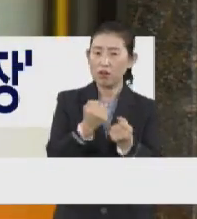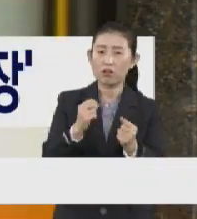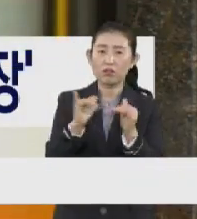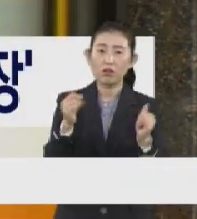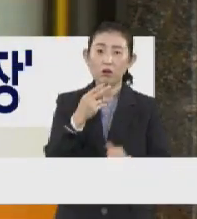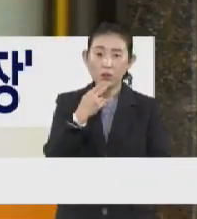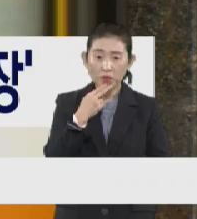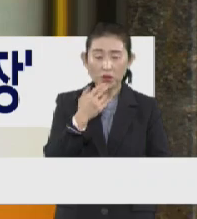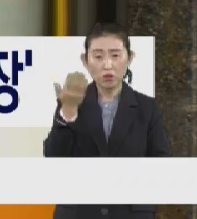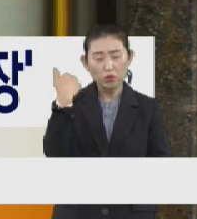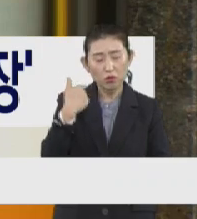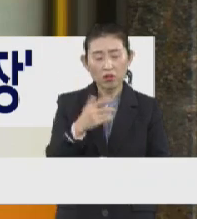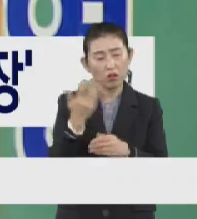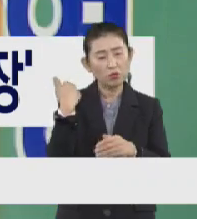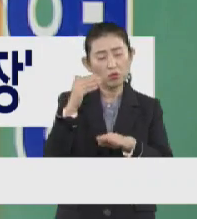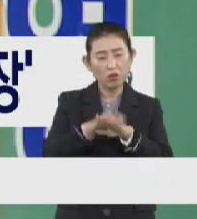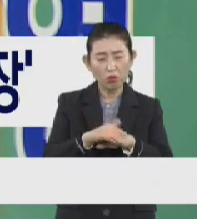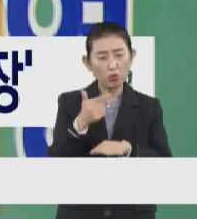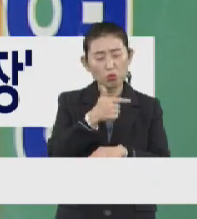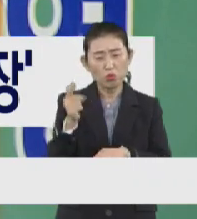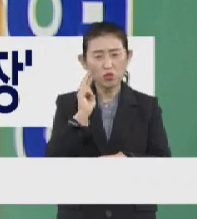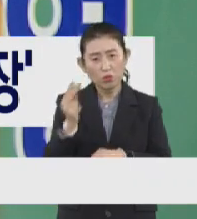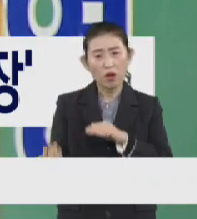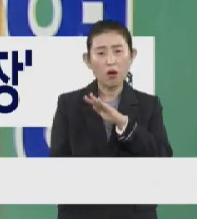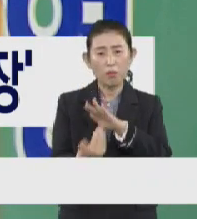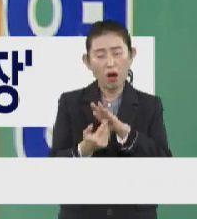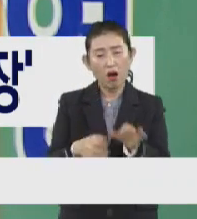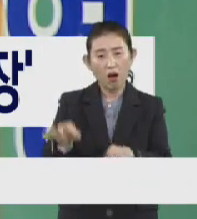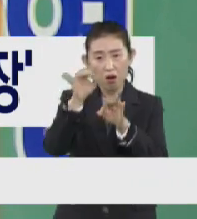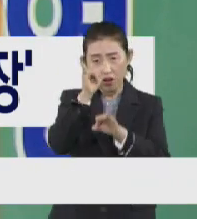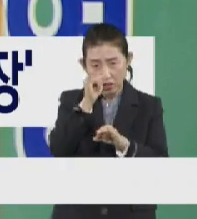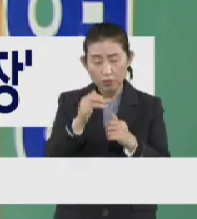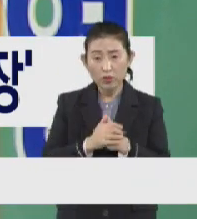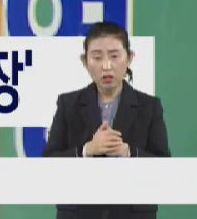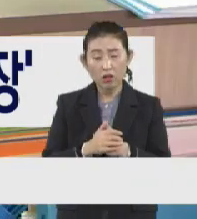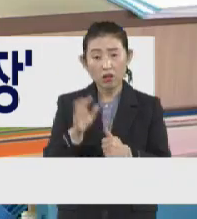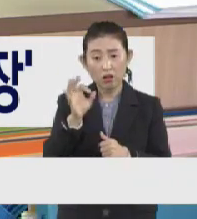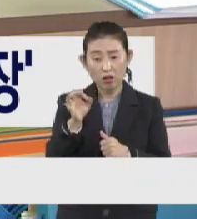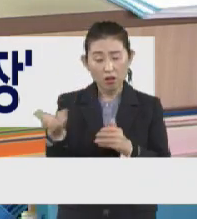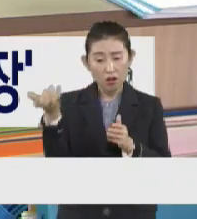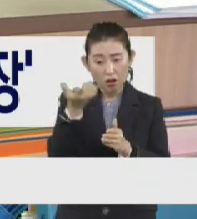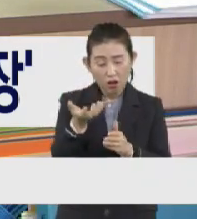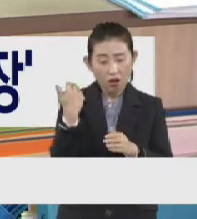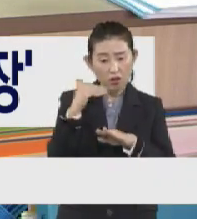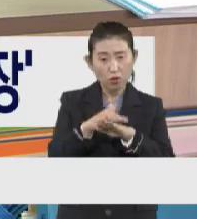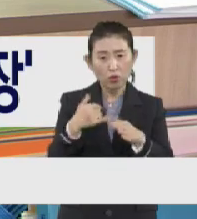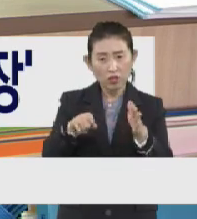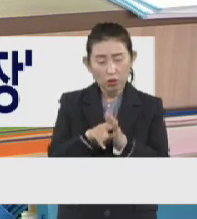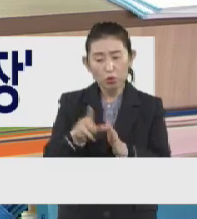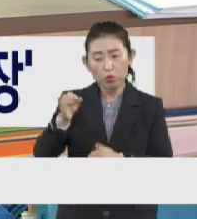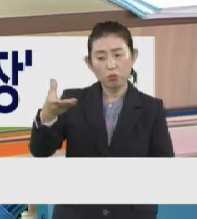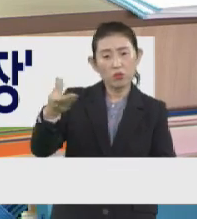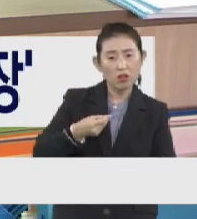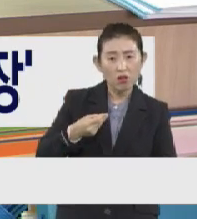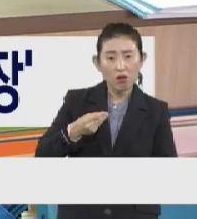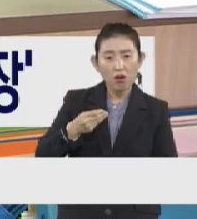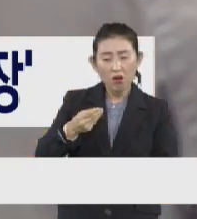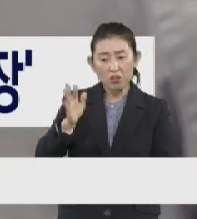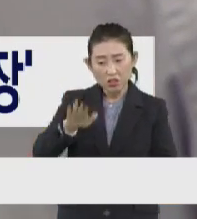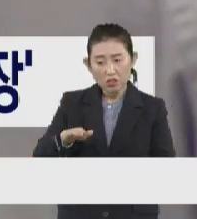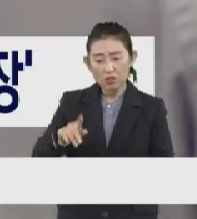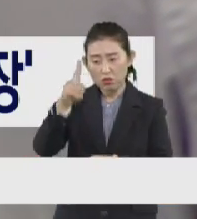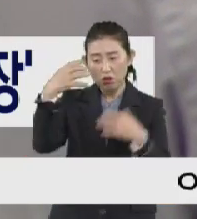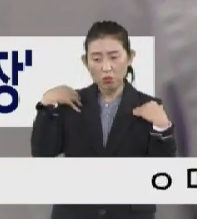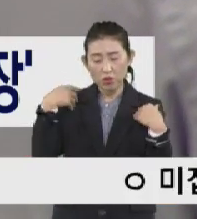없습니다. 그동안 전셋값이 많이 올라 새 집을 바꾸려면 추가 자금이 필요하지만 규제 여파로 대출